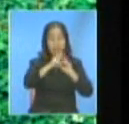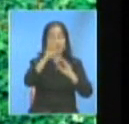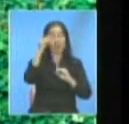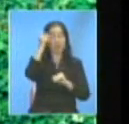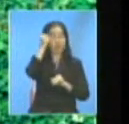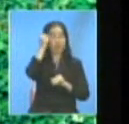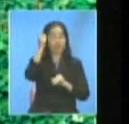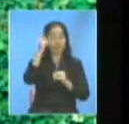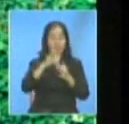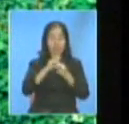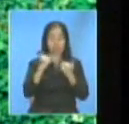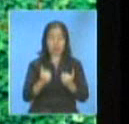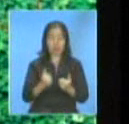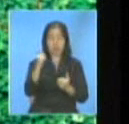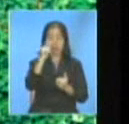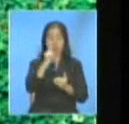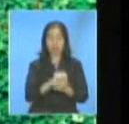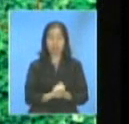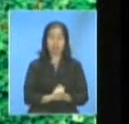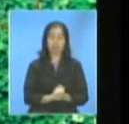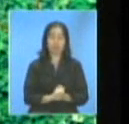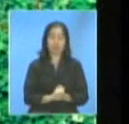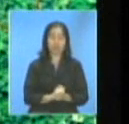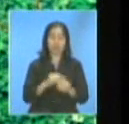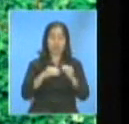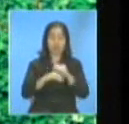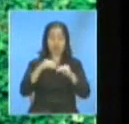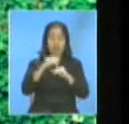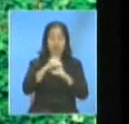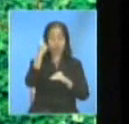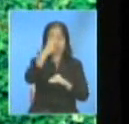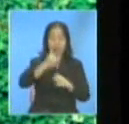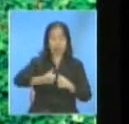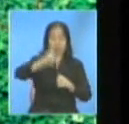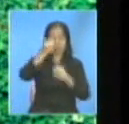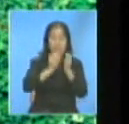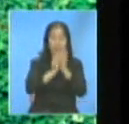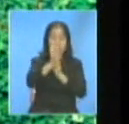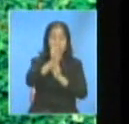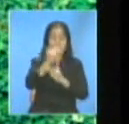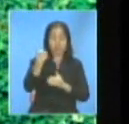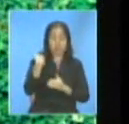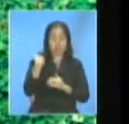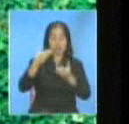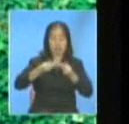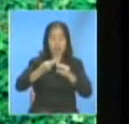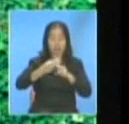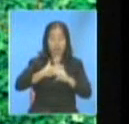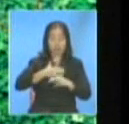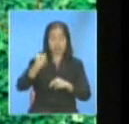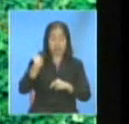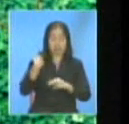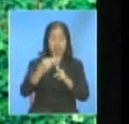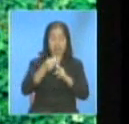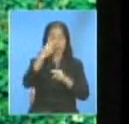ลยเห็นในขณะนี้นะครับคนที่ได้โฉนดนี้คือมีนามสกุลท้ายว่า